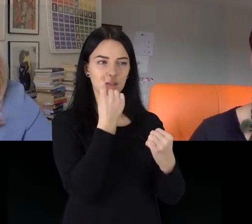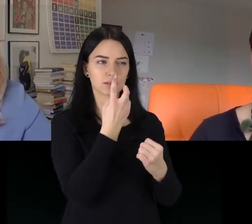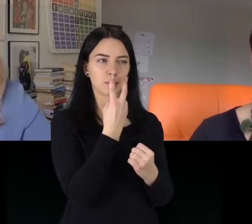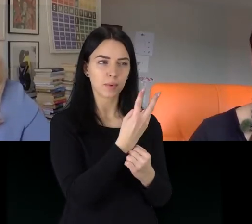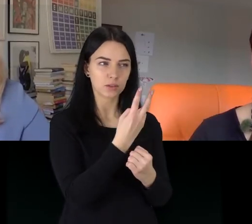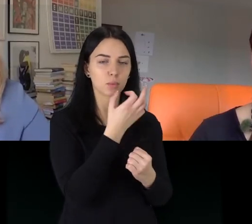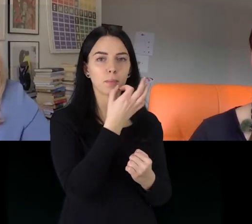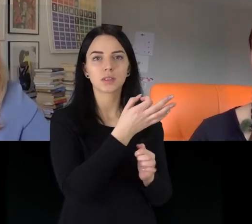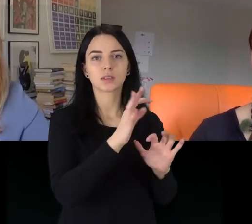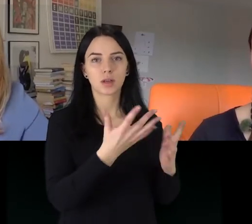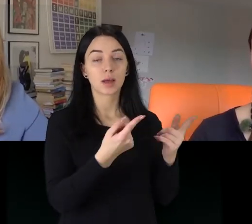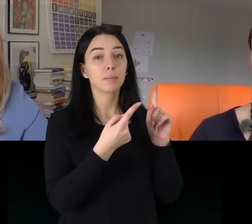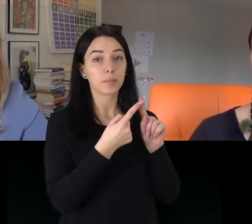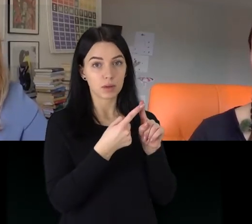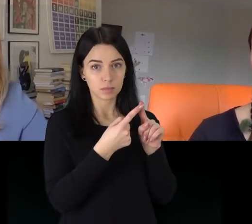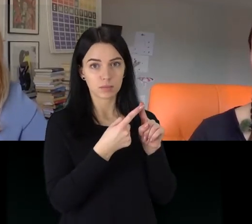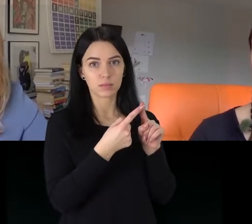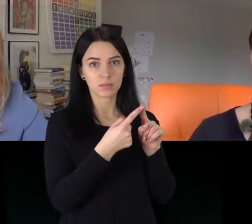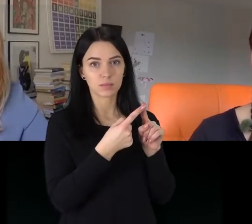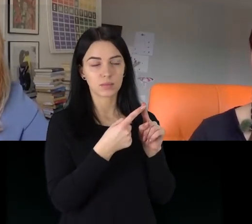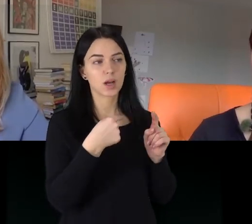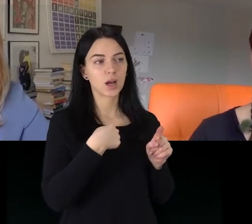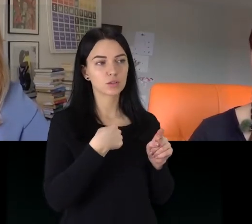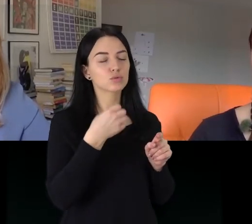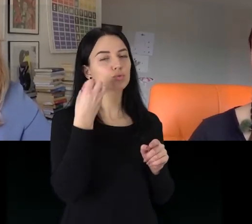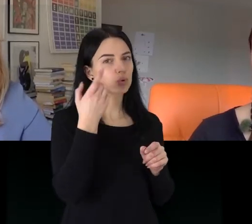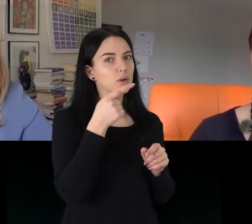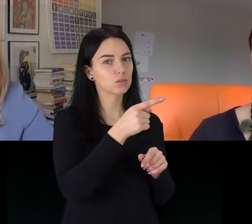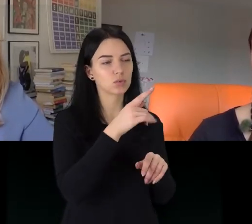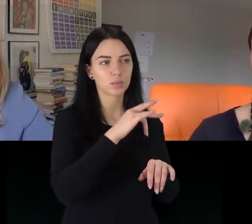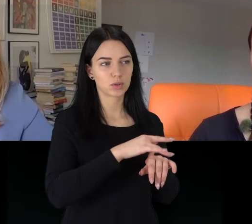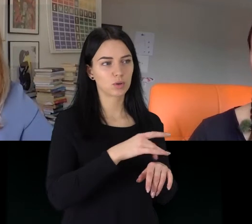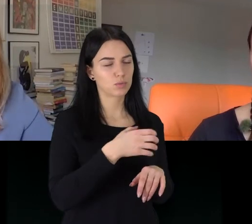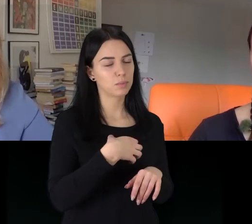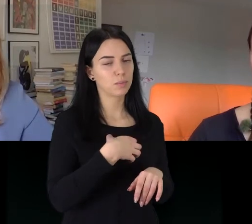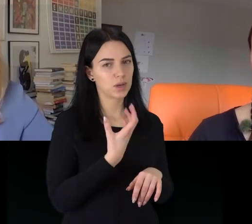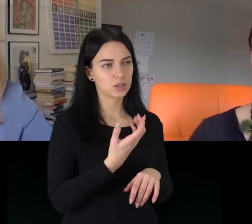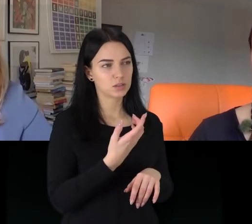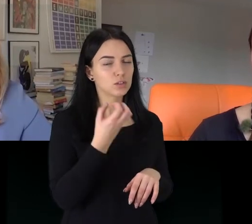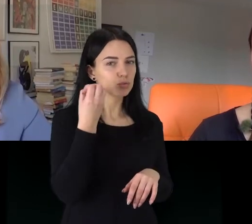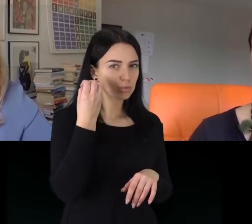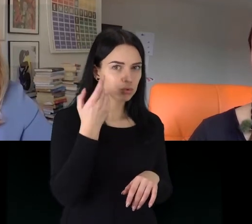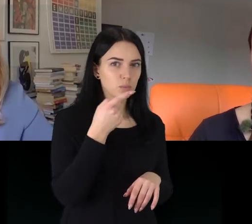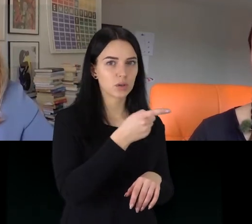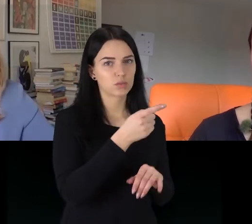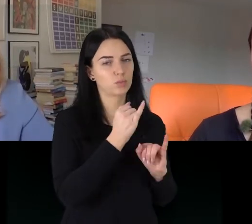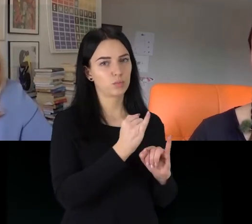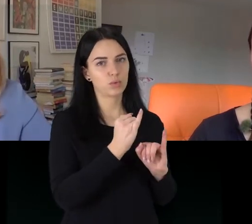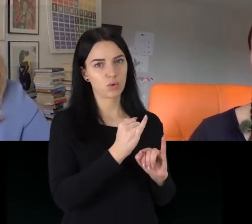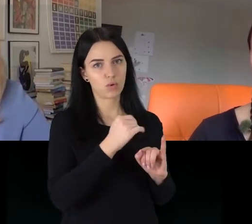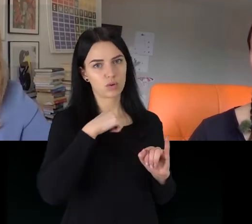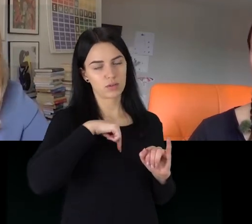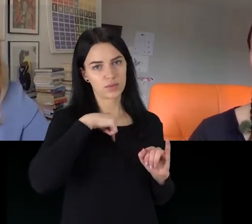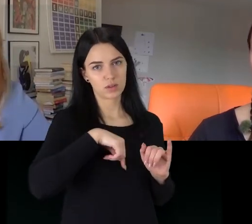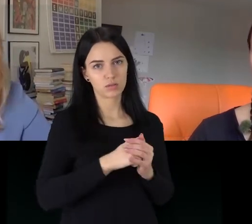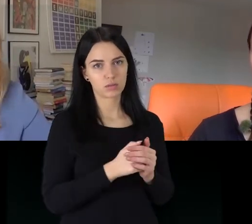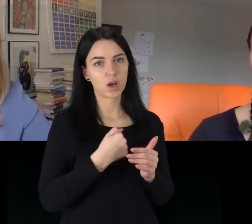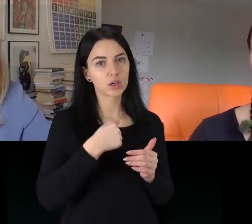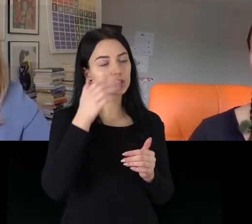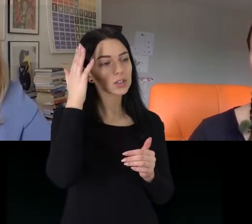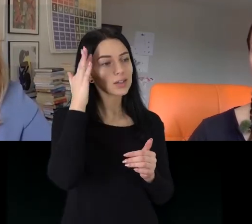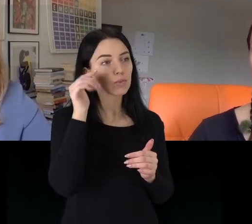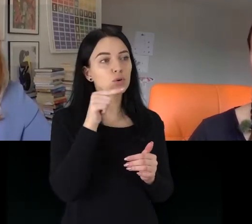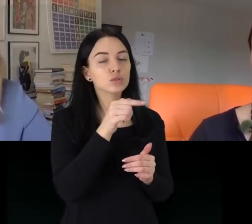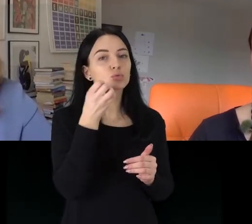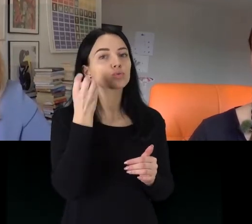tris. Kad pirmas tai yra, kad aš žinau, kaip tu baisiai jautiesi. Aš žinau, kaip tau negera. Aš manau, kad aš suprantu,